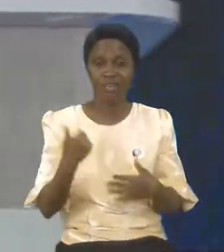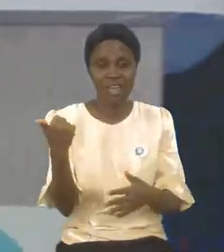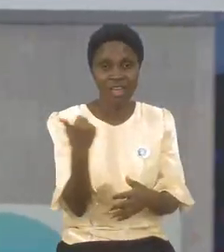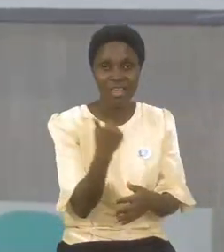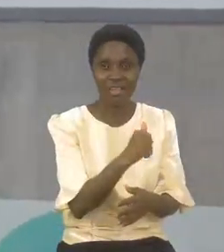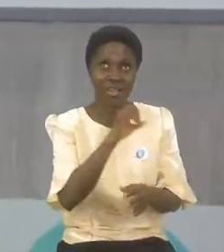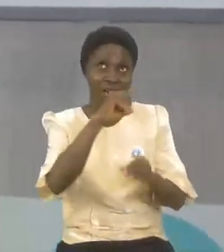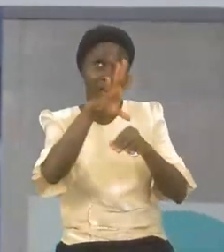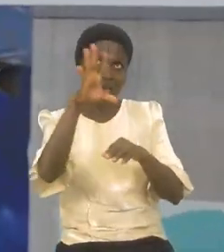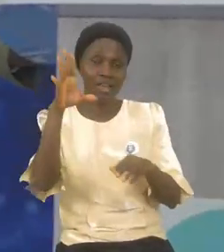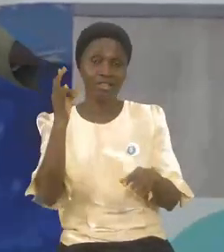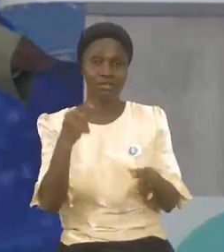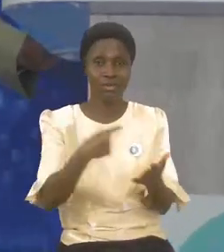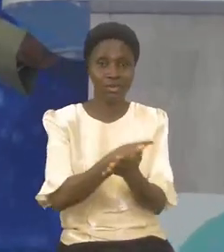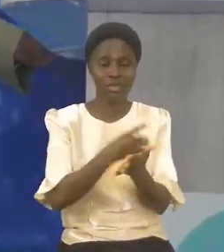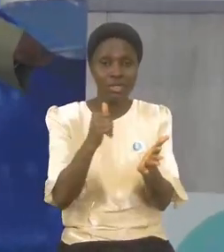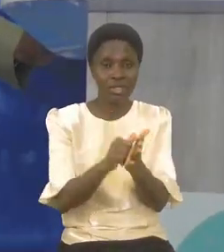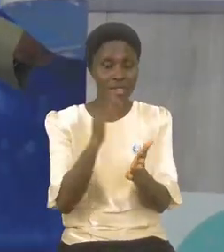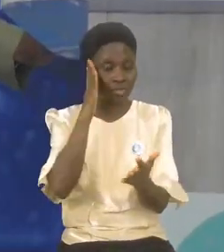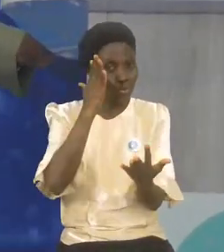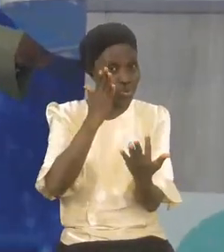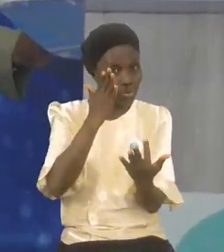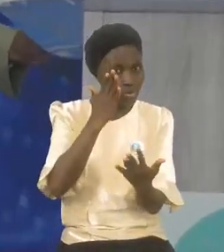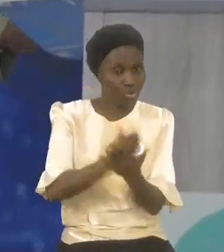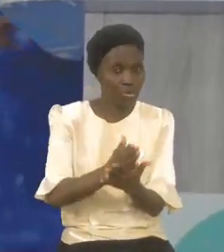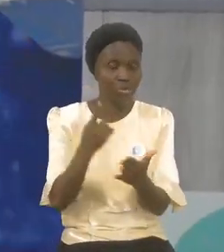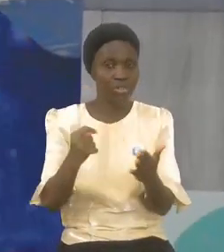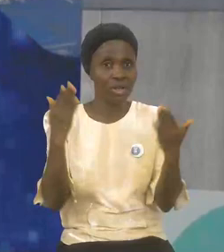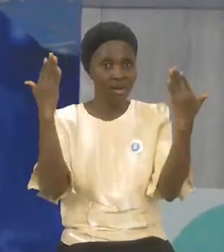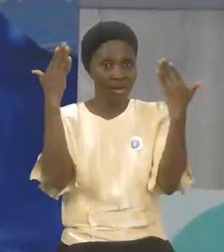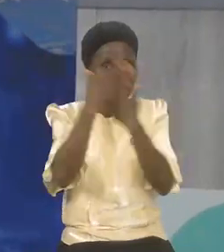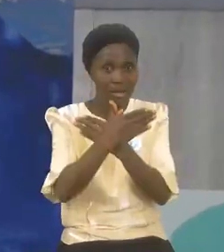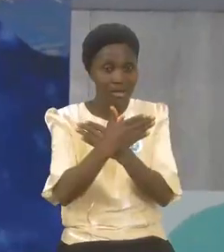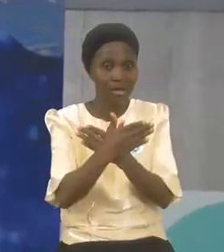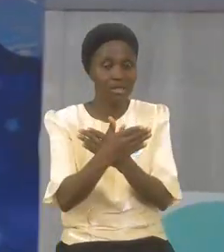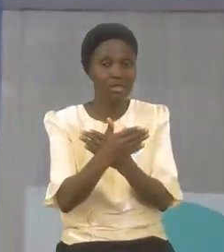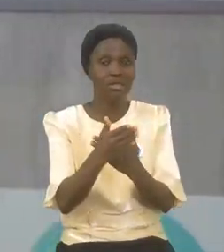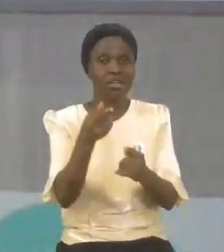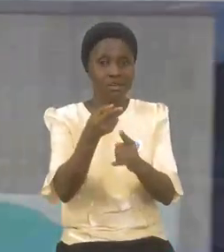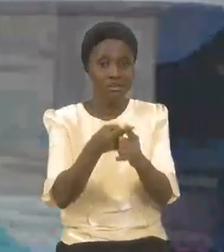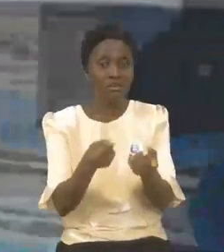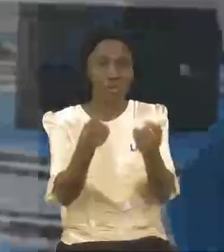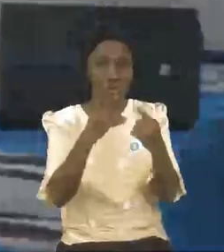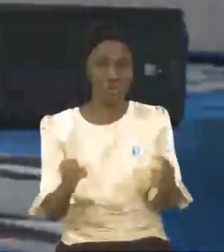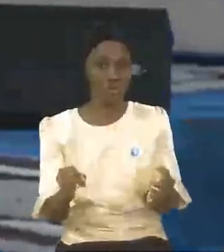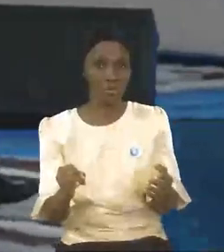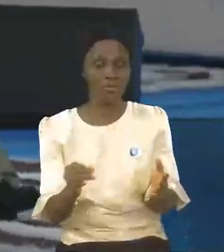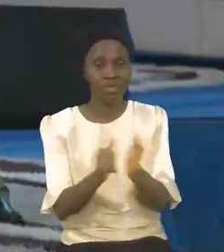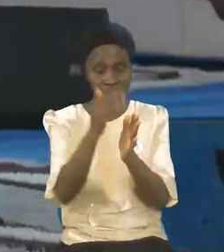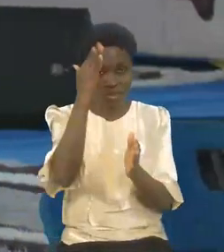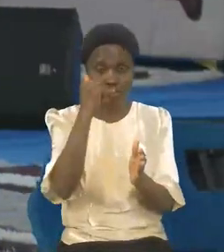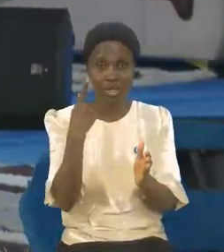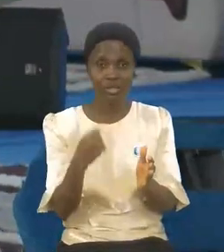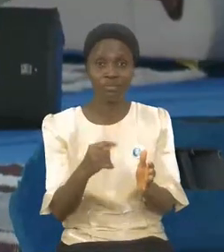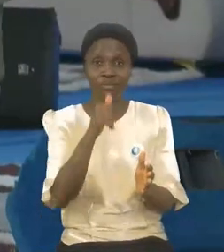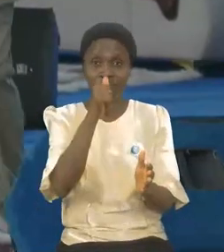n'a personne qui ait le don des esprits pour l'empêcher. Il n'y aura pas de lumière de l'évangile qui empêche les ténèbres